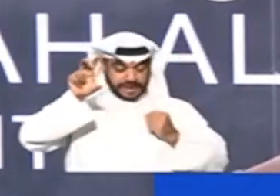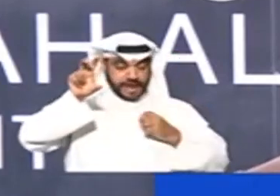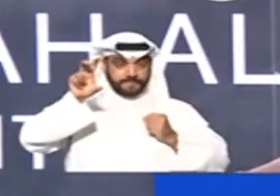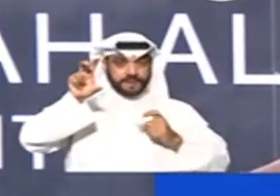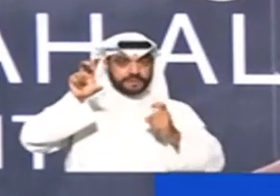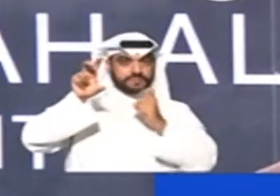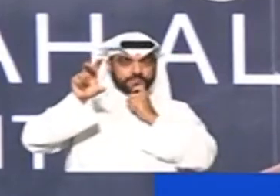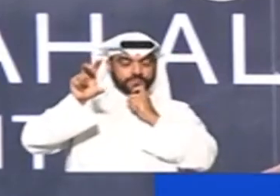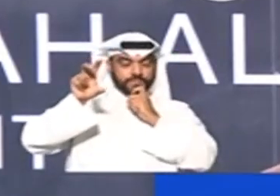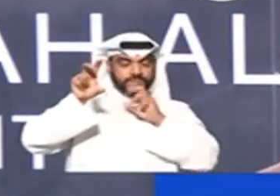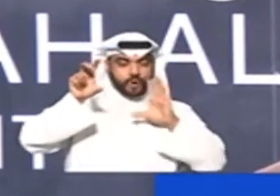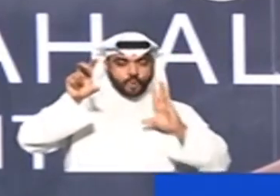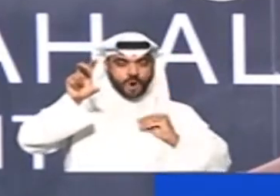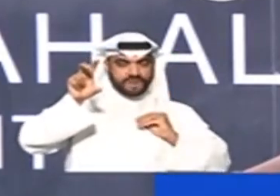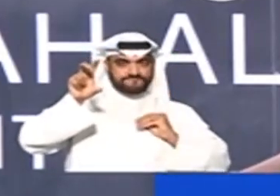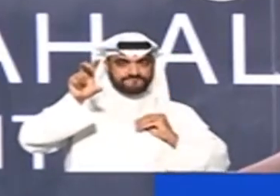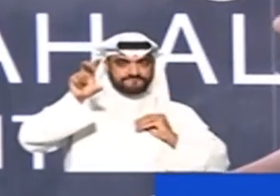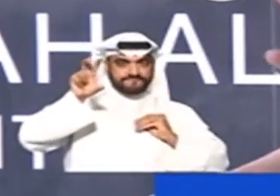يكاد القلب يعني